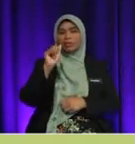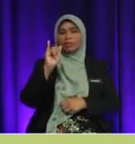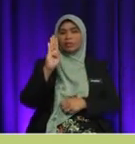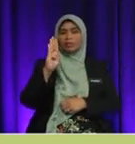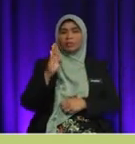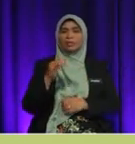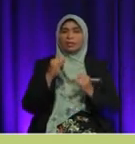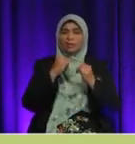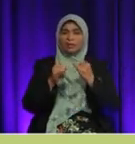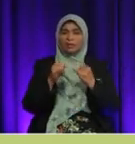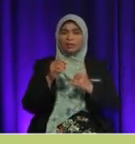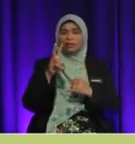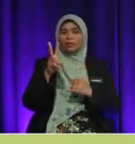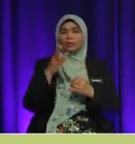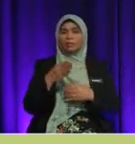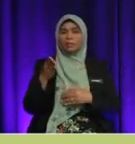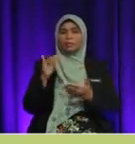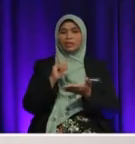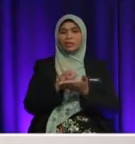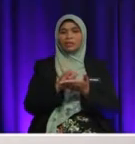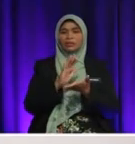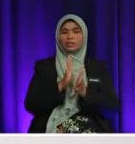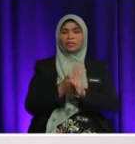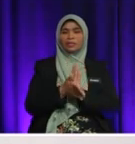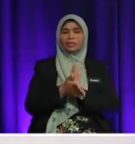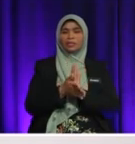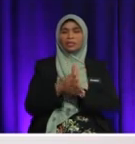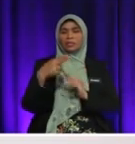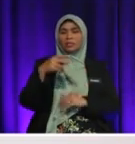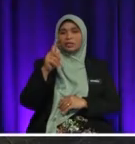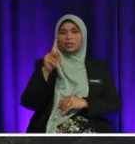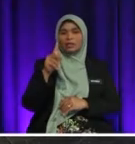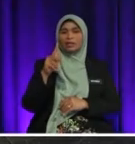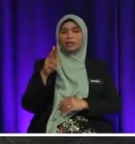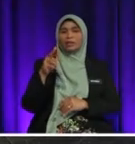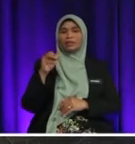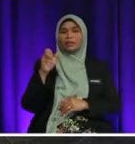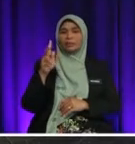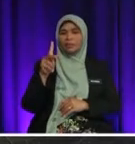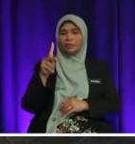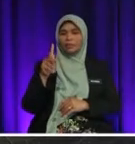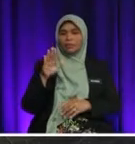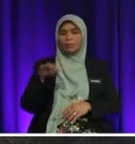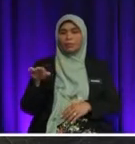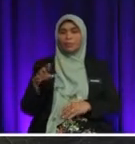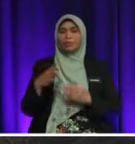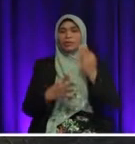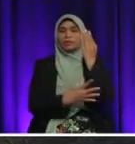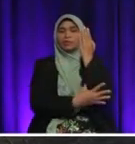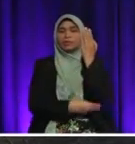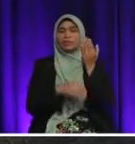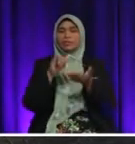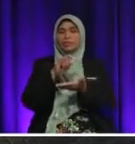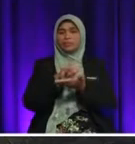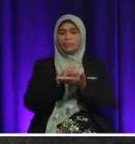berharga menjadi milik budak miskin tu. Lagu mana cikgu dengan jawapan Indra? Okey, kalau lihat kepada jawapan yang